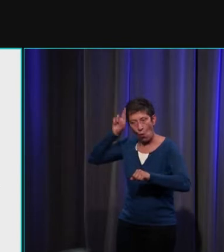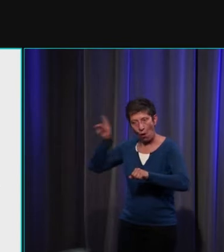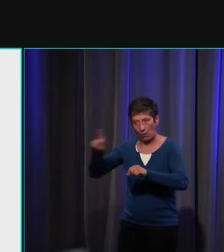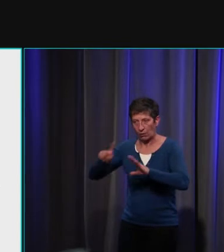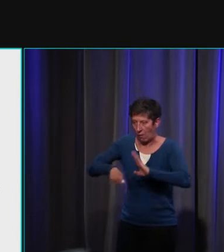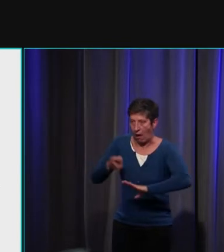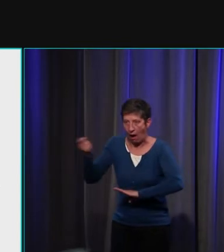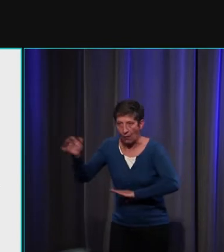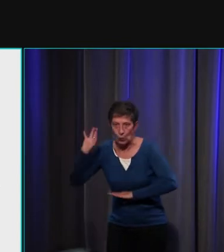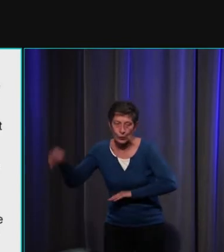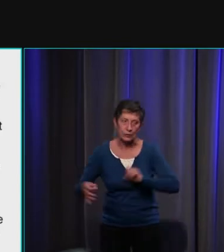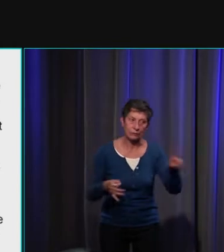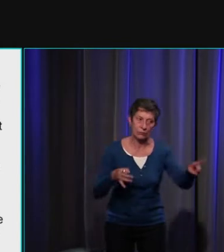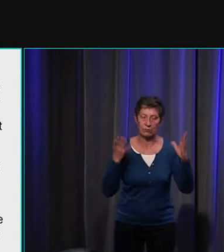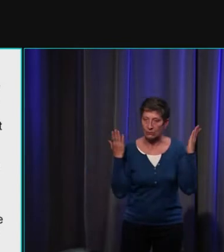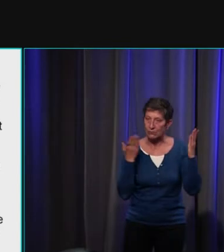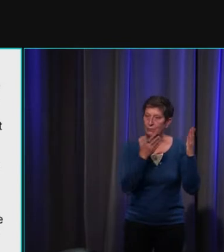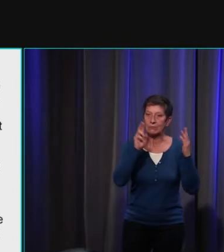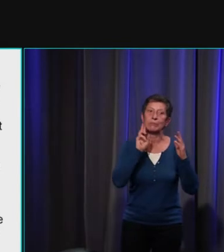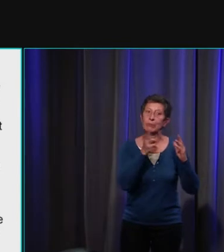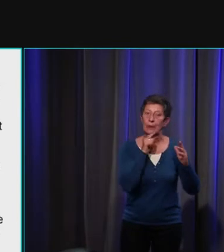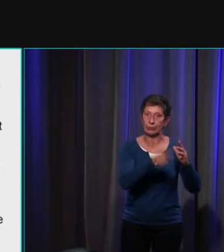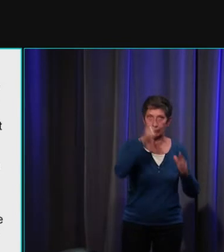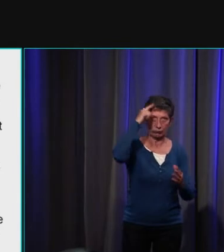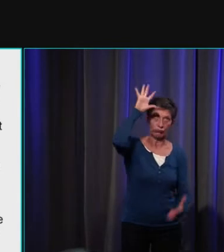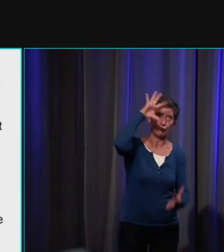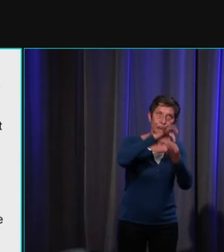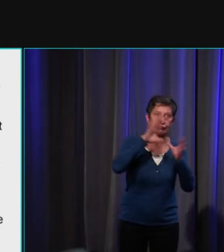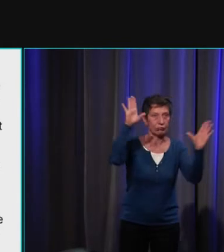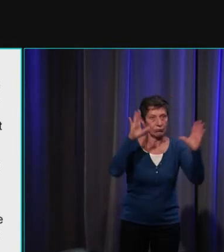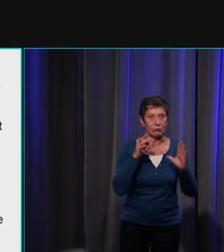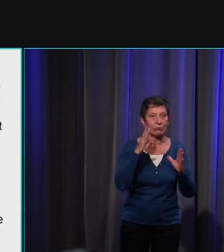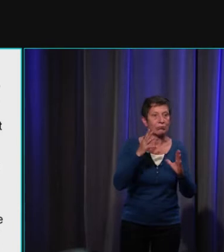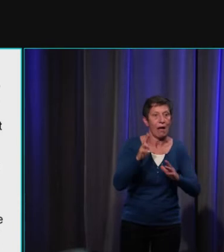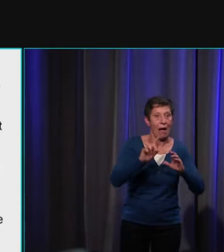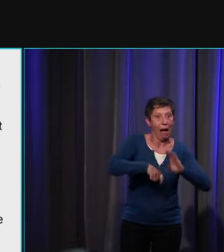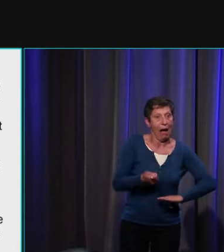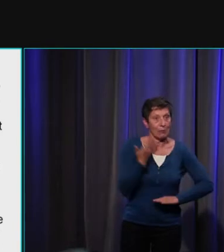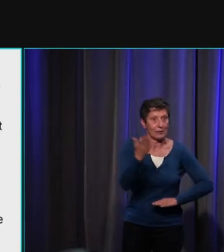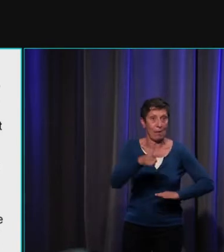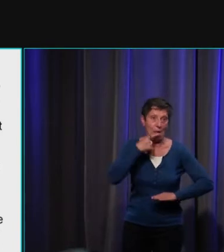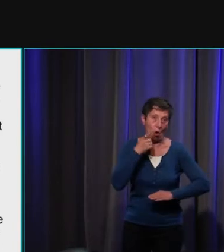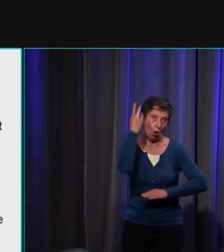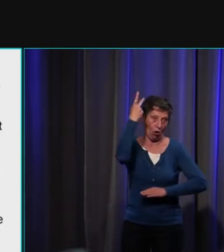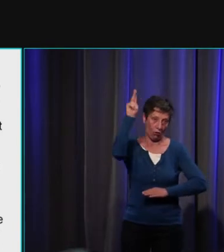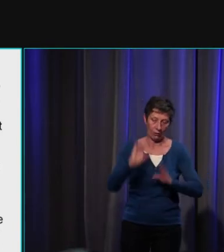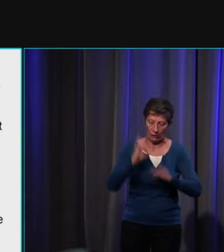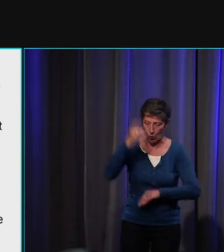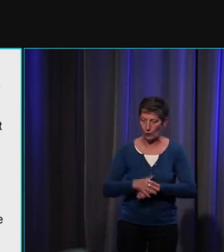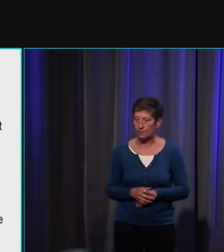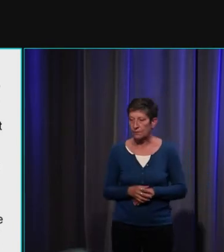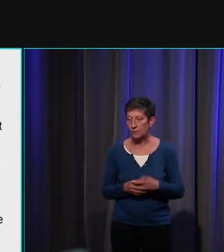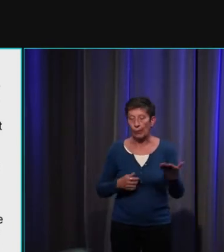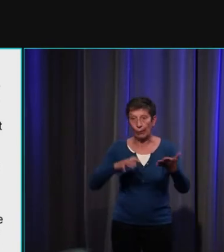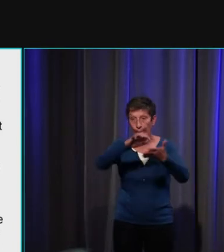paix de l'esprit c'est à dire la parole de dieu autre citation très longue certes mais comme je vois que le temps